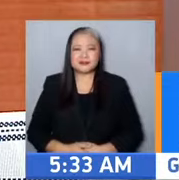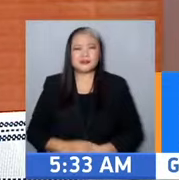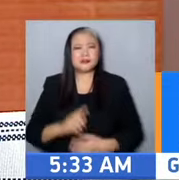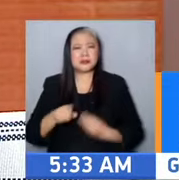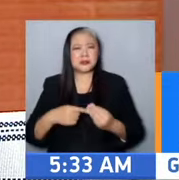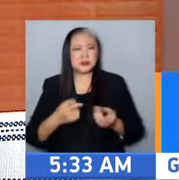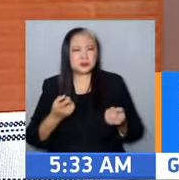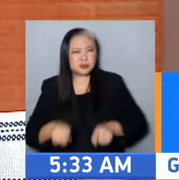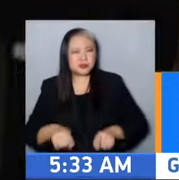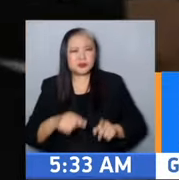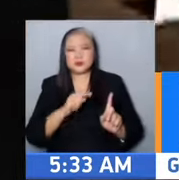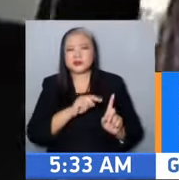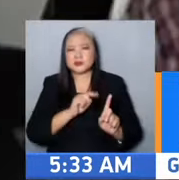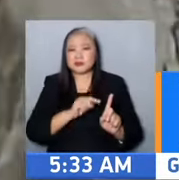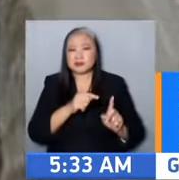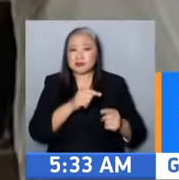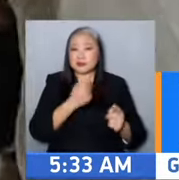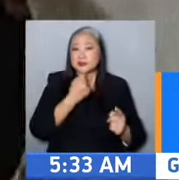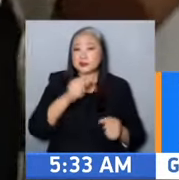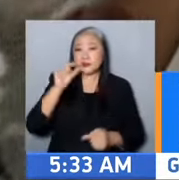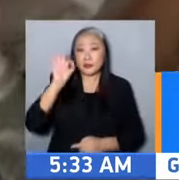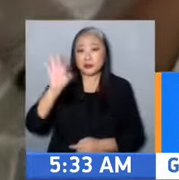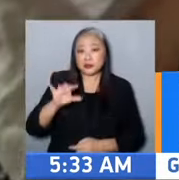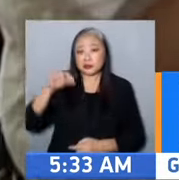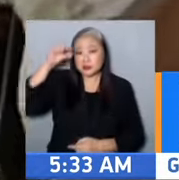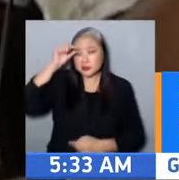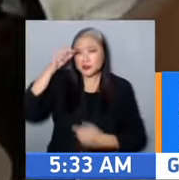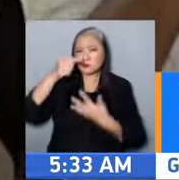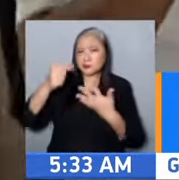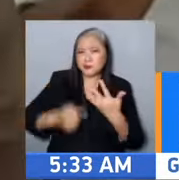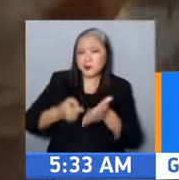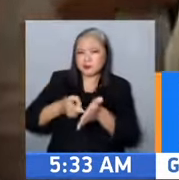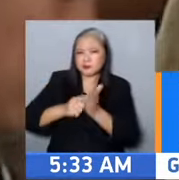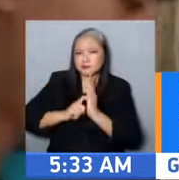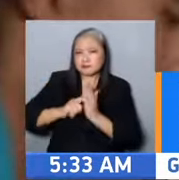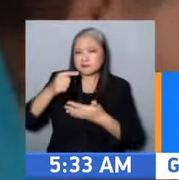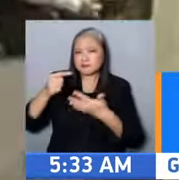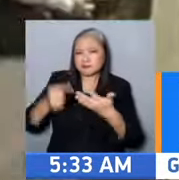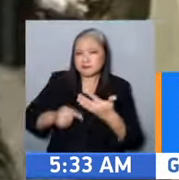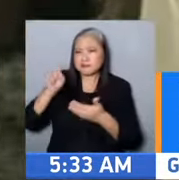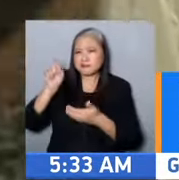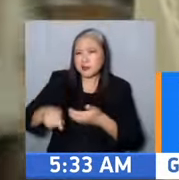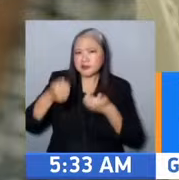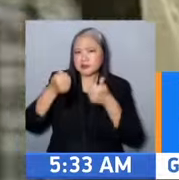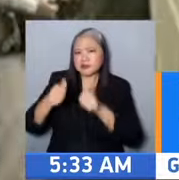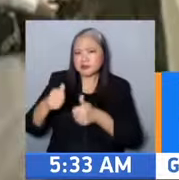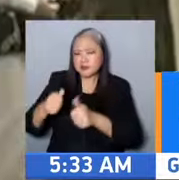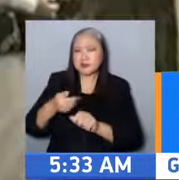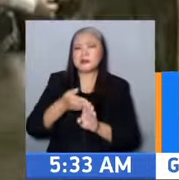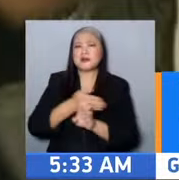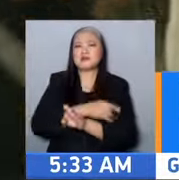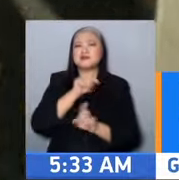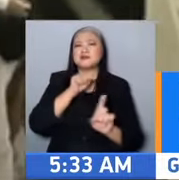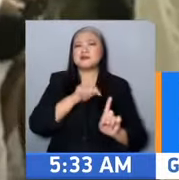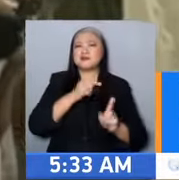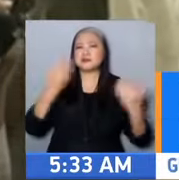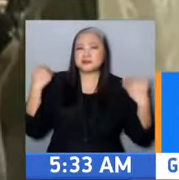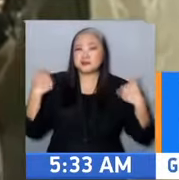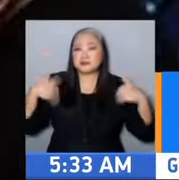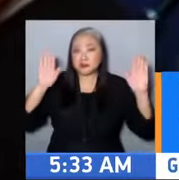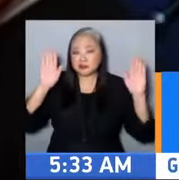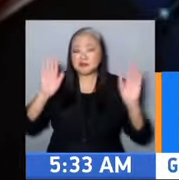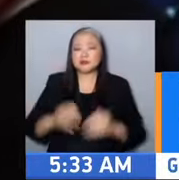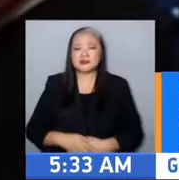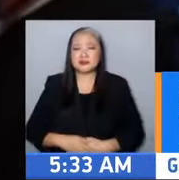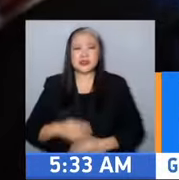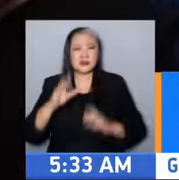na kondisyon ni Kingdom of Jesus Christ founder Pastor Apollo Quibuloy bago siya sumuko. Sabi rin ng Pangulo, magiging patas ang proseso